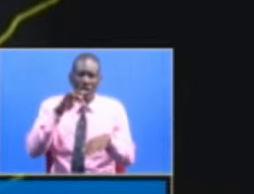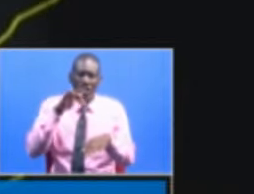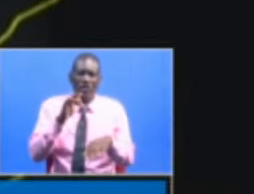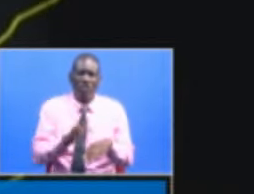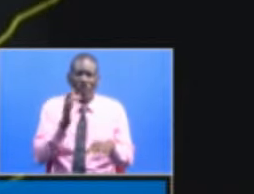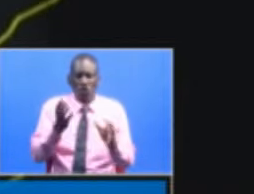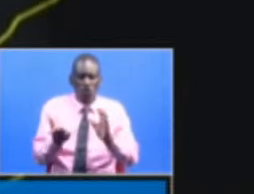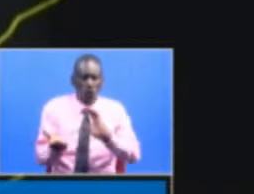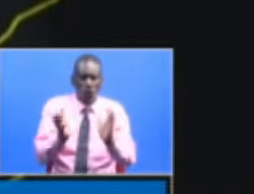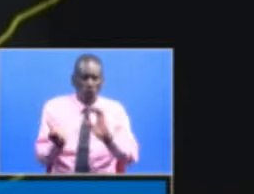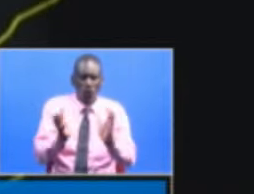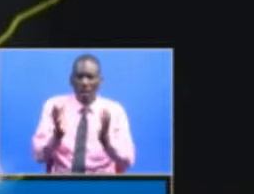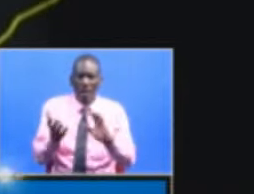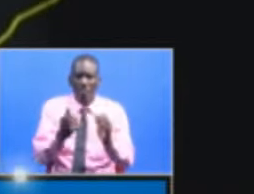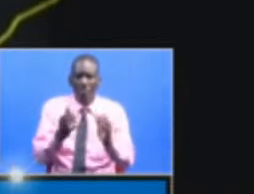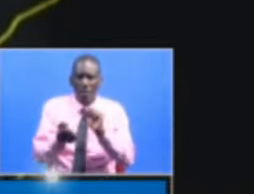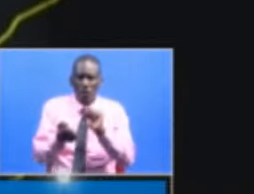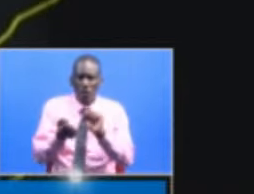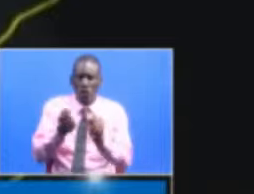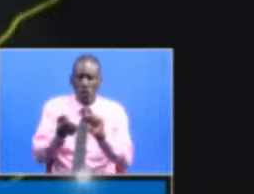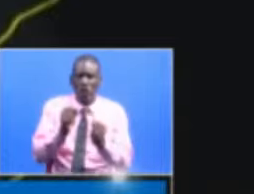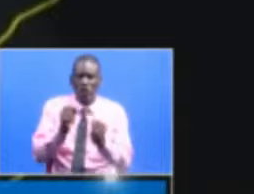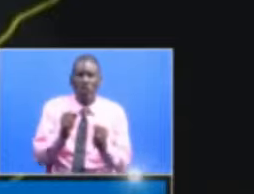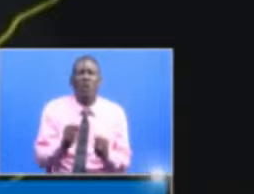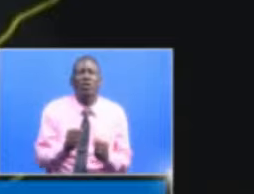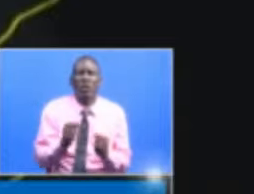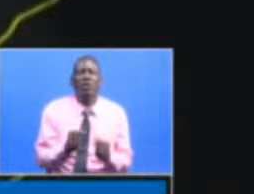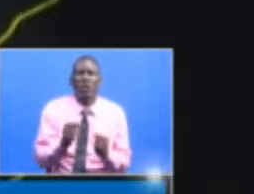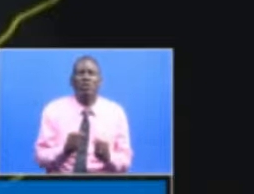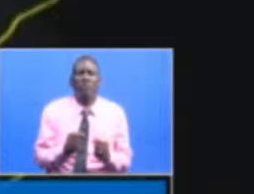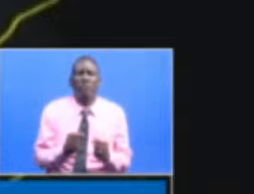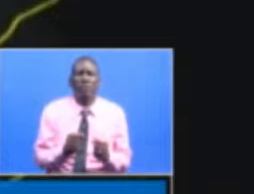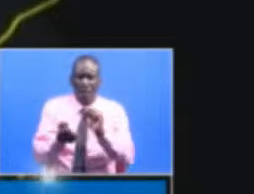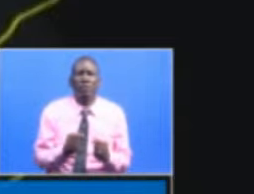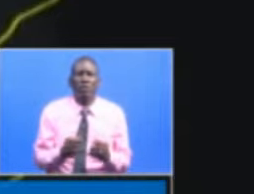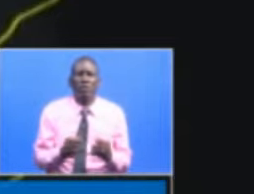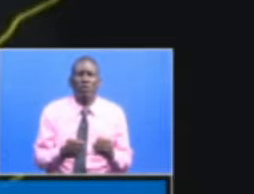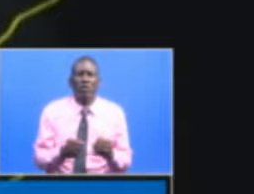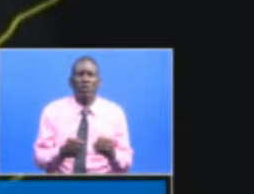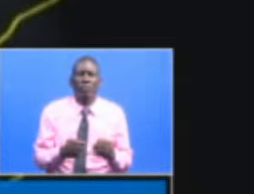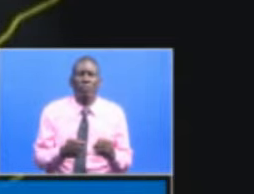makali ya mabadiliko ya tabia nchi or climate change,